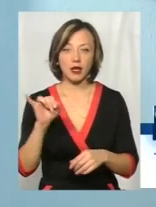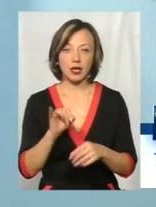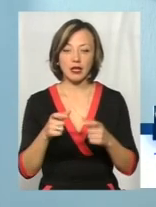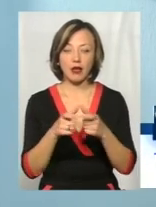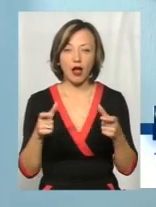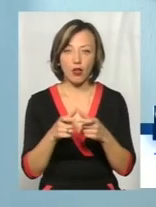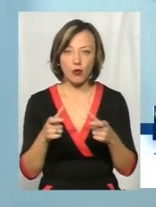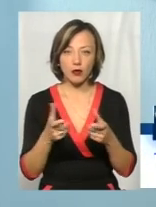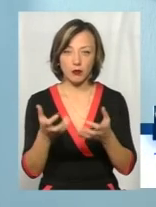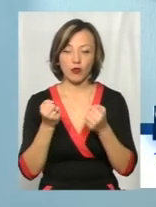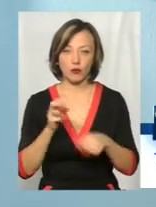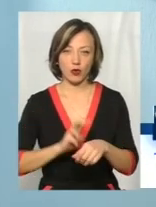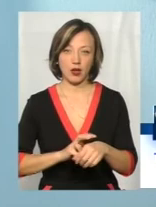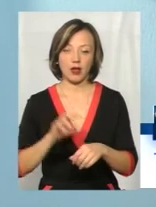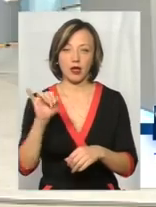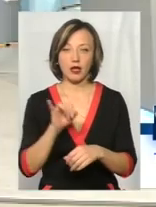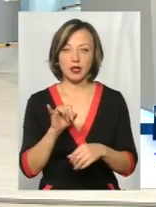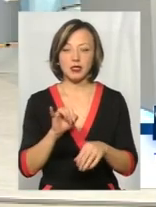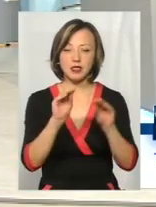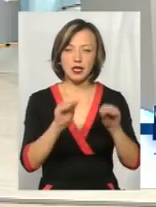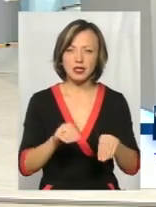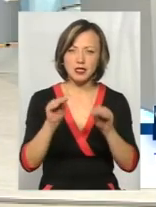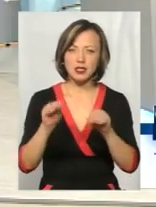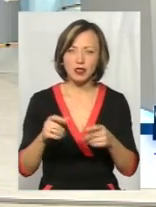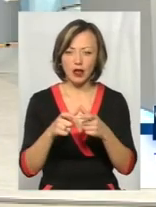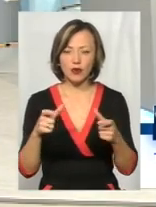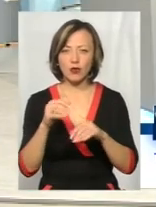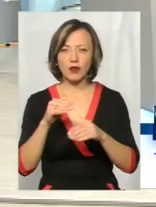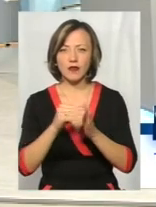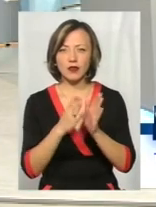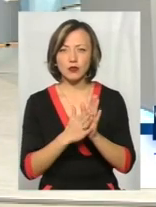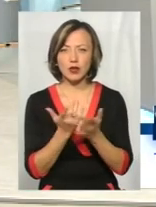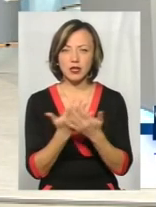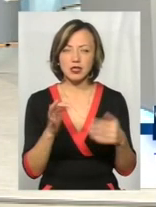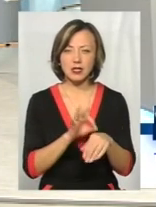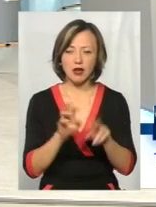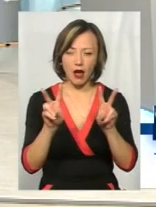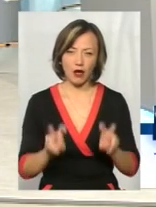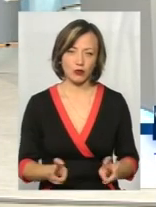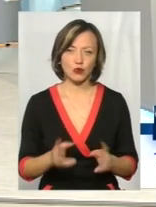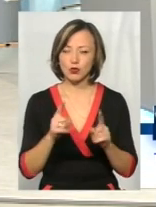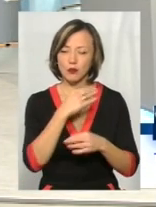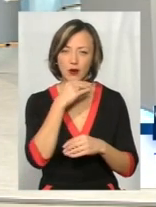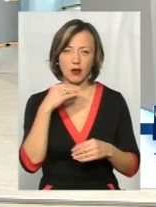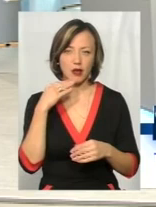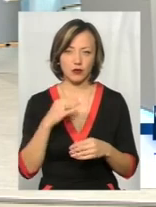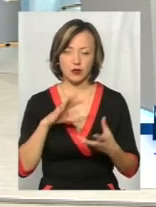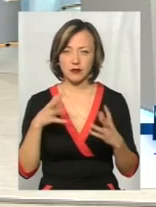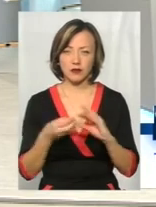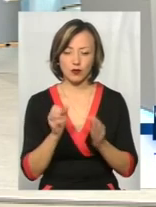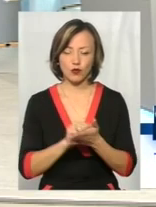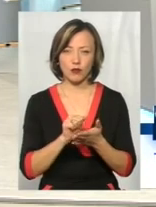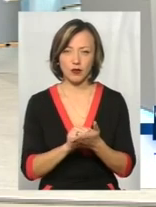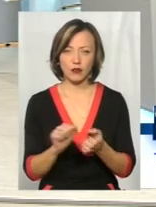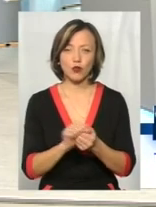талон на прийом до лікаря, і там статистичний талон, де ми фіксуємо різні діагнози. Ну, дуже багато